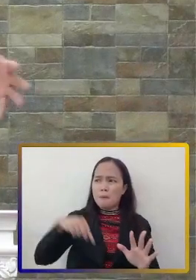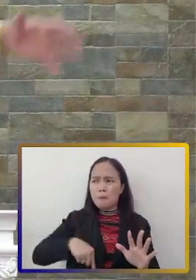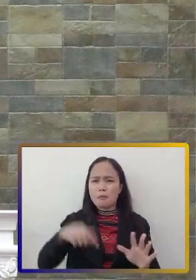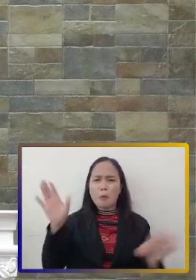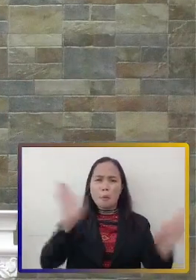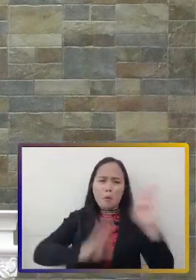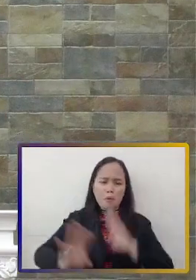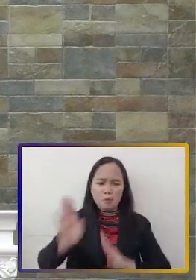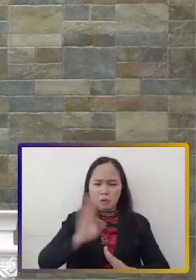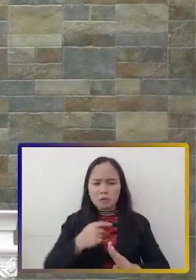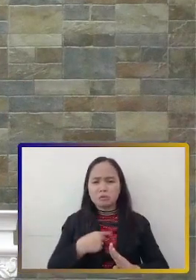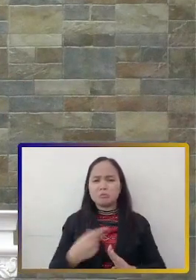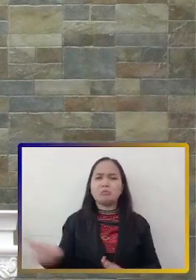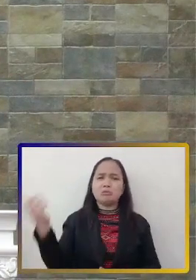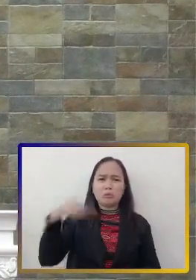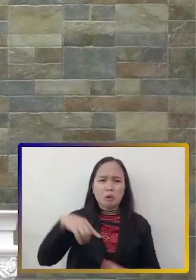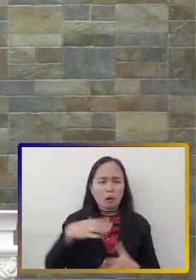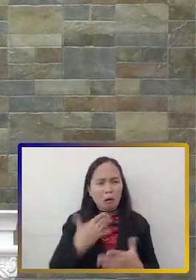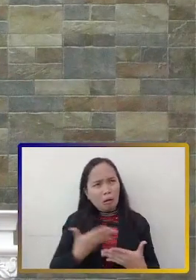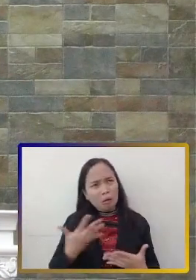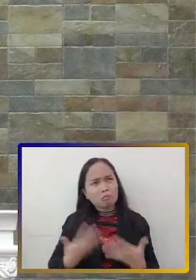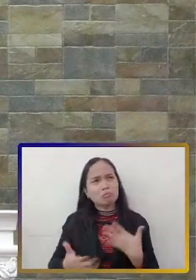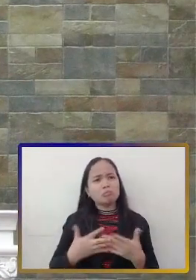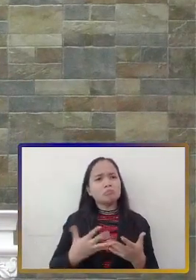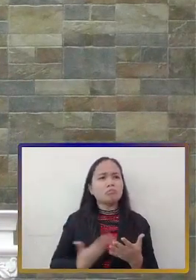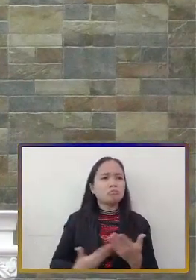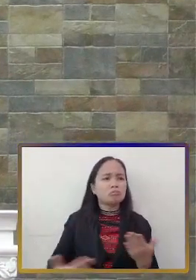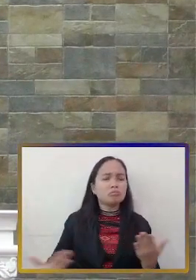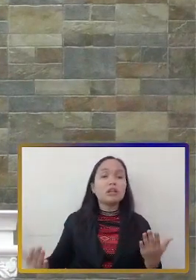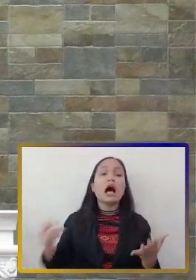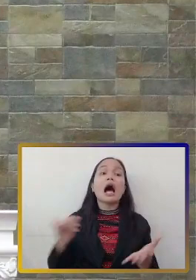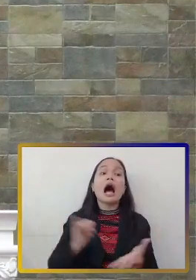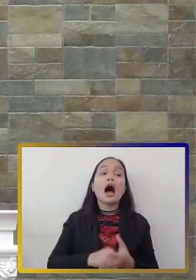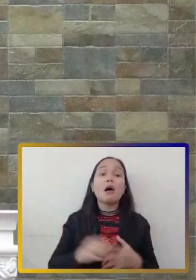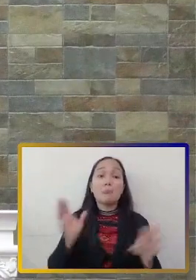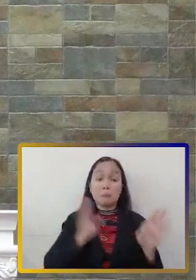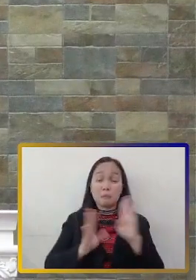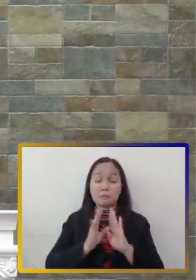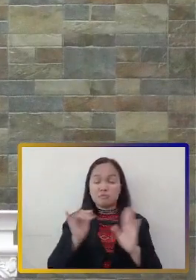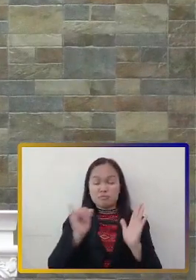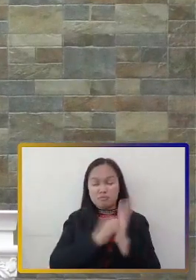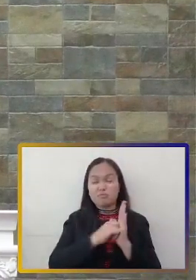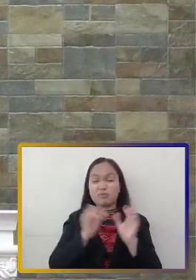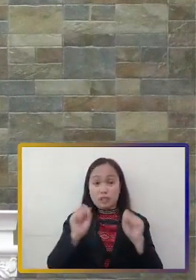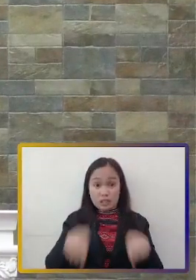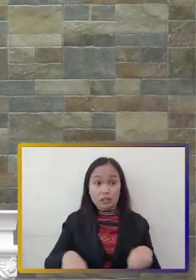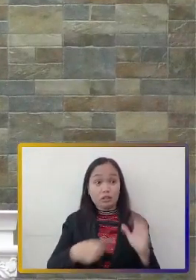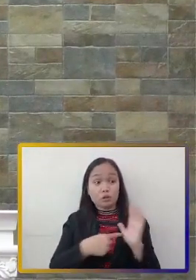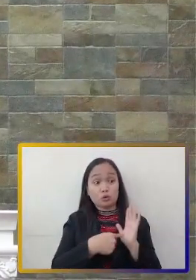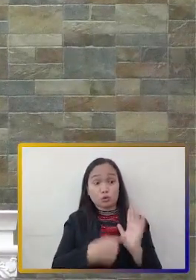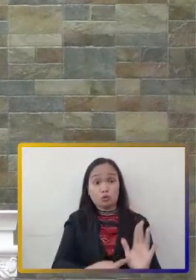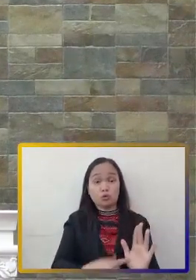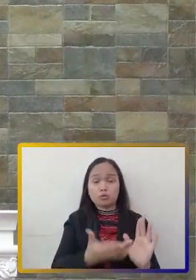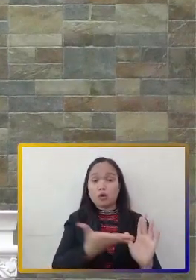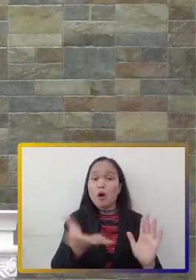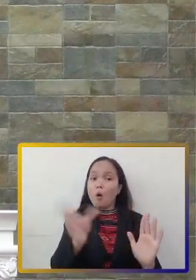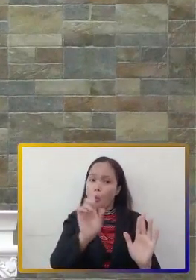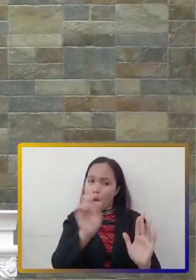mga bagay sa ibabaw ng lupang ito. Yun ang magsasabi sa iyo kung ano ang itinayo